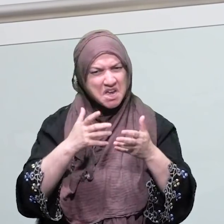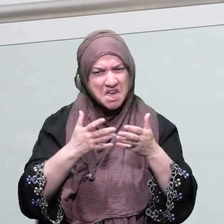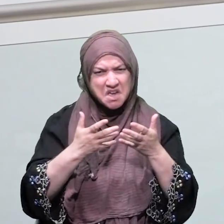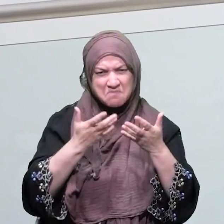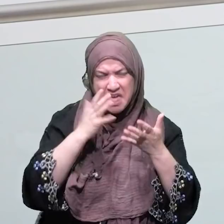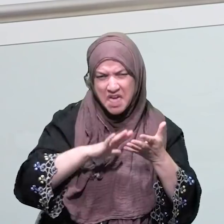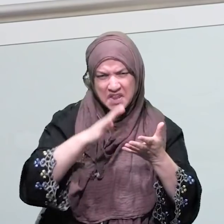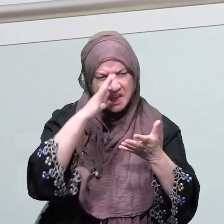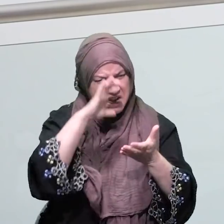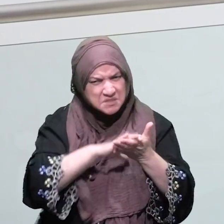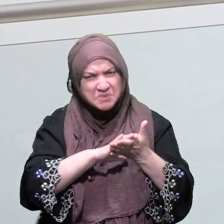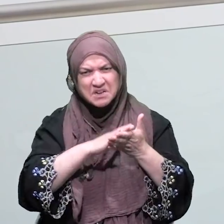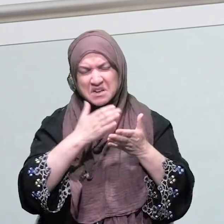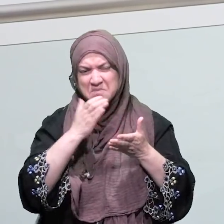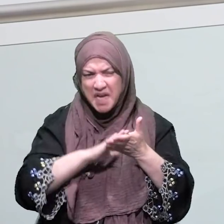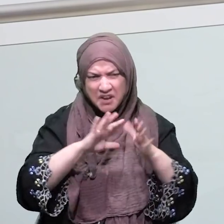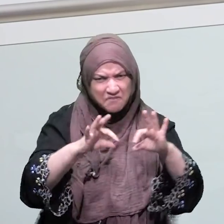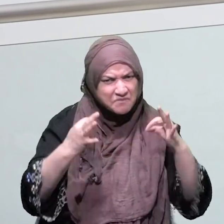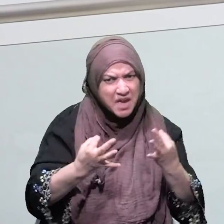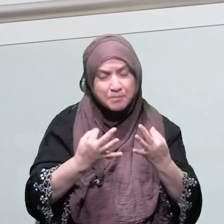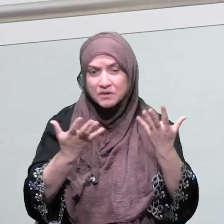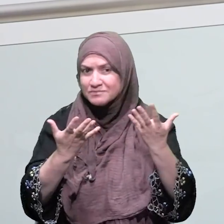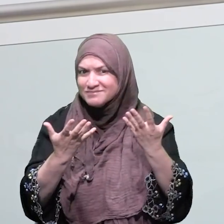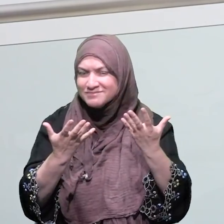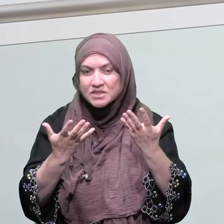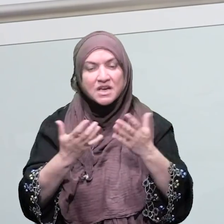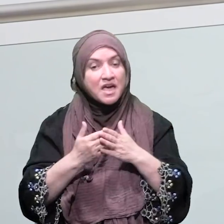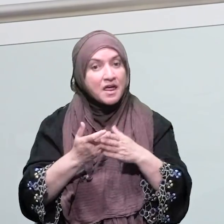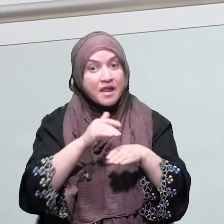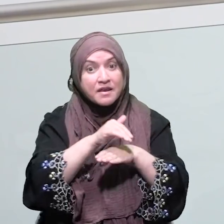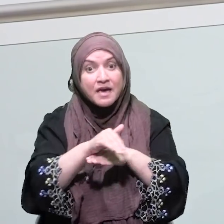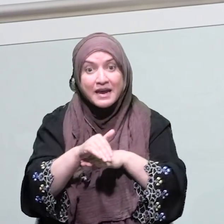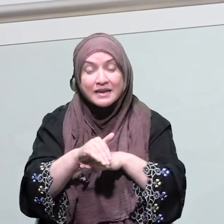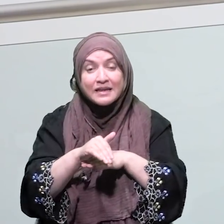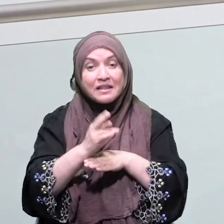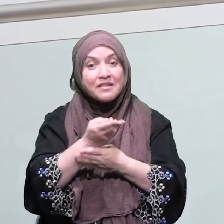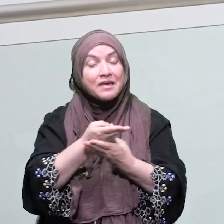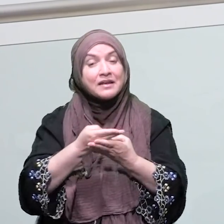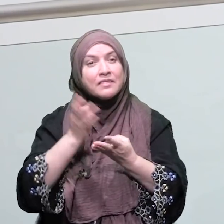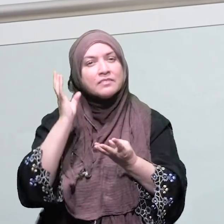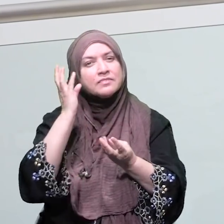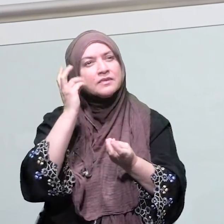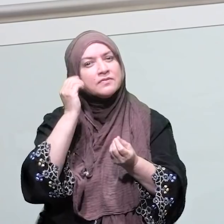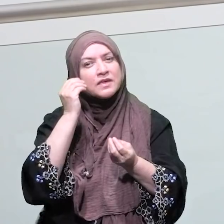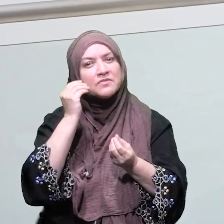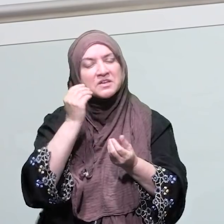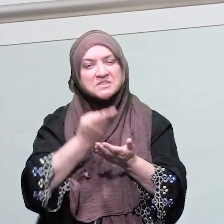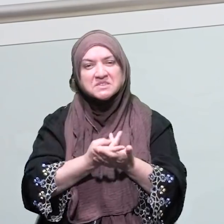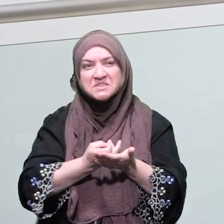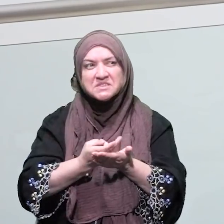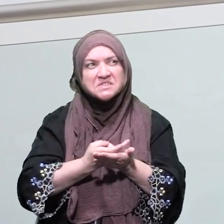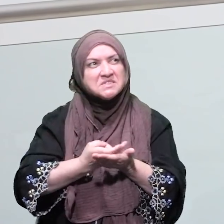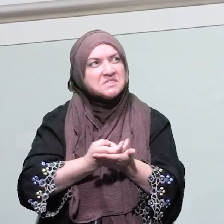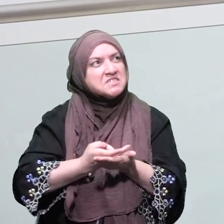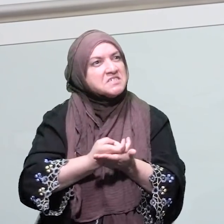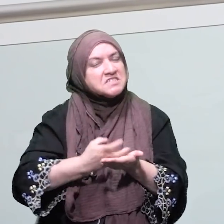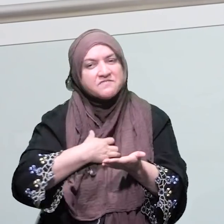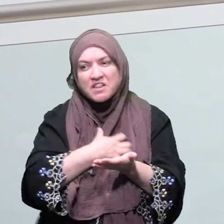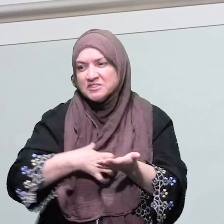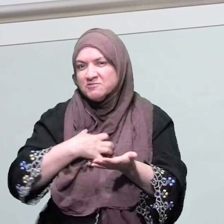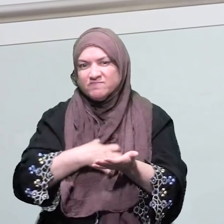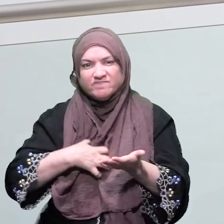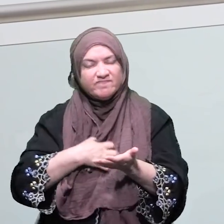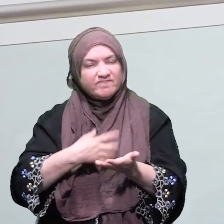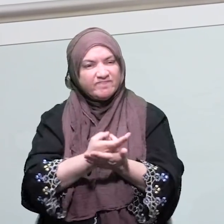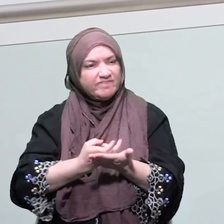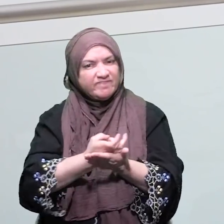mad at your friend. You're getting mad at your family member. So Abu Umama radiallahu ta'ala anhu says, فَإِذَا وَجَدَ ذَلِكَ فَلَا